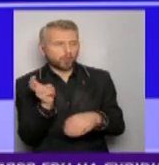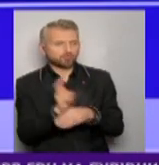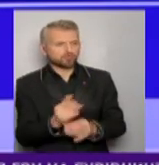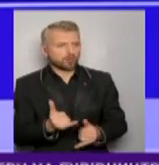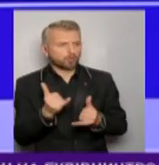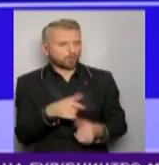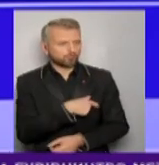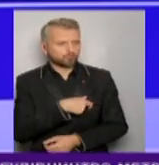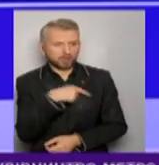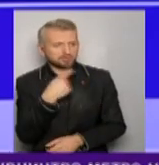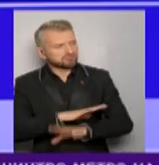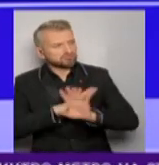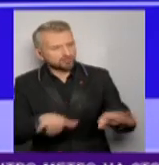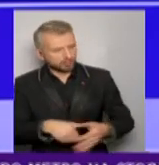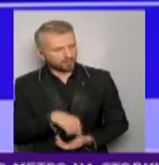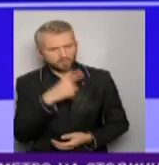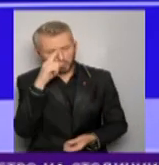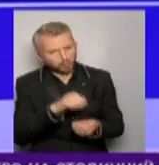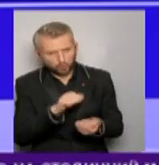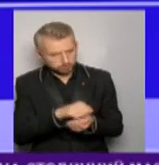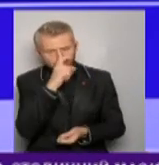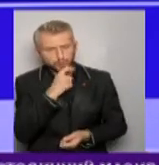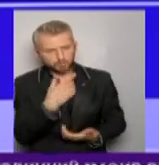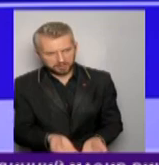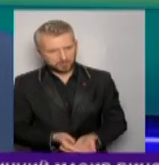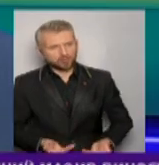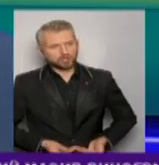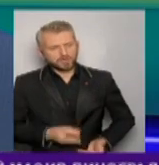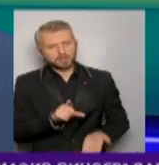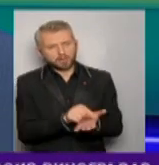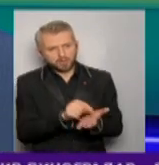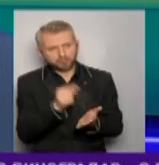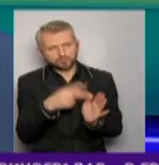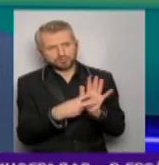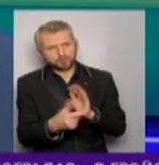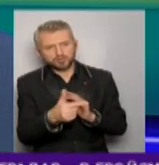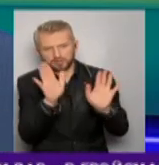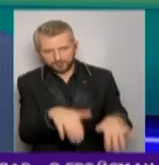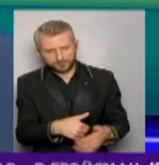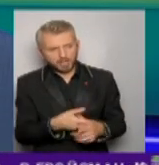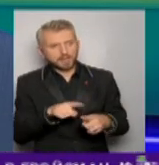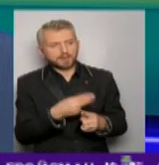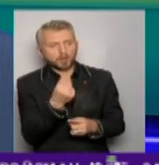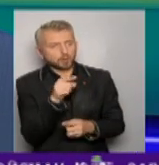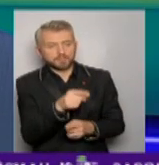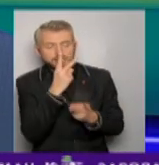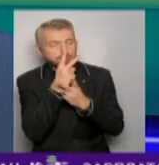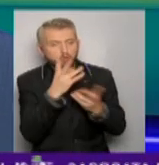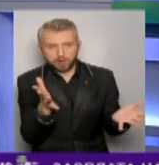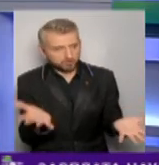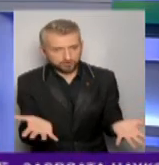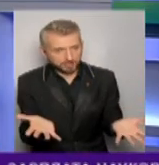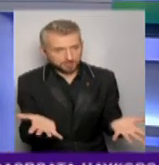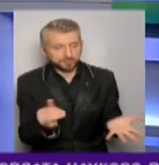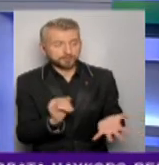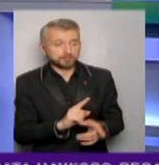кажуть, ні, бабусю, ви глупі, ви не розумієте. Живіть на свою пенсію по 1700 гривень. Це гроші ви не побачите. Ну